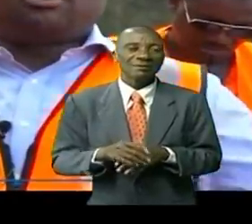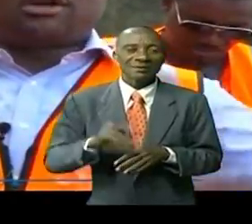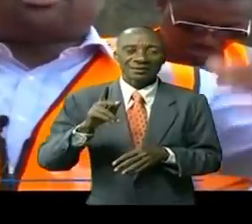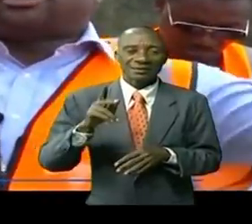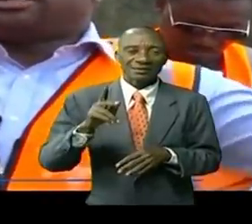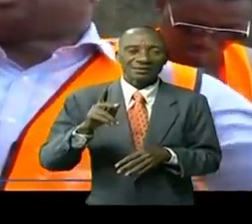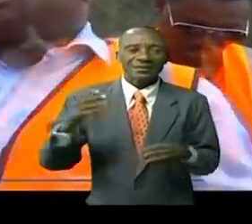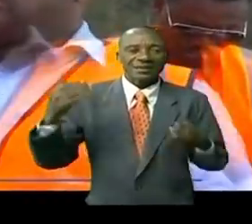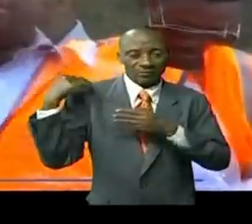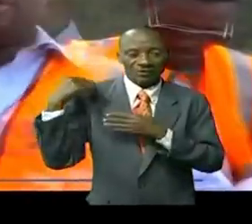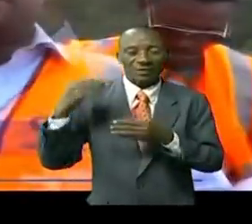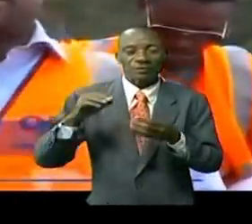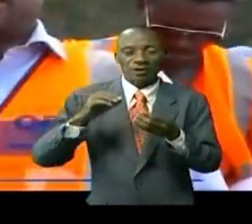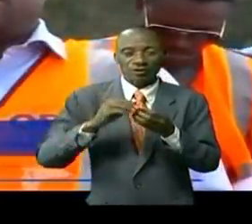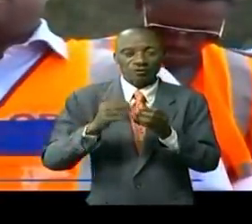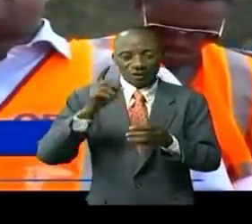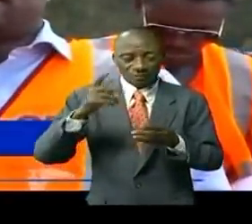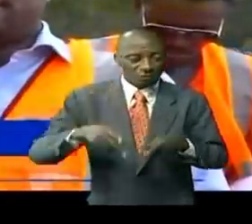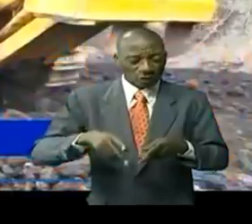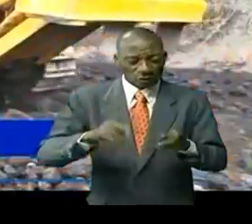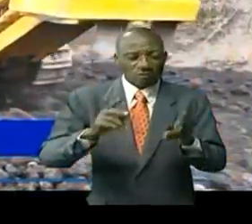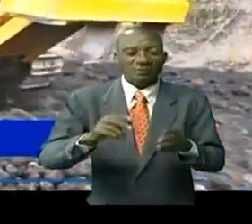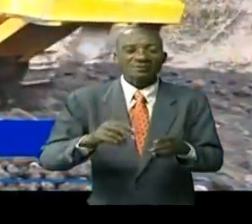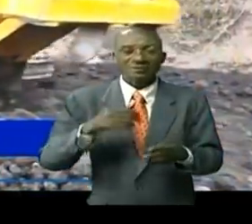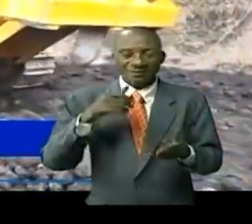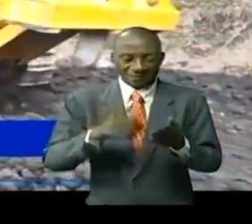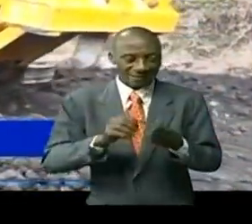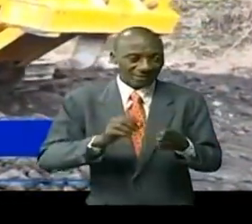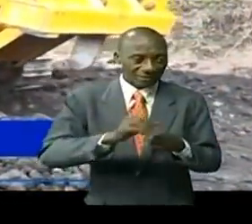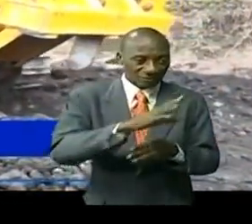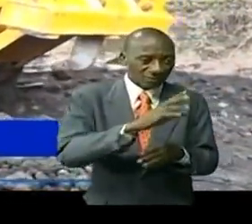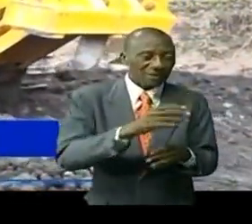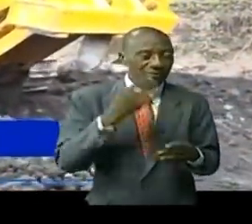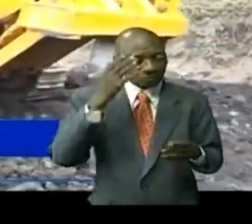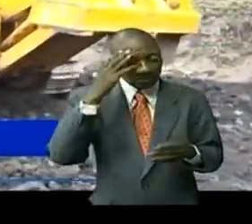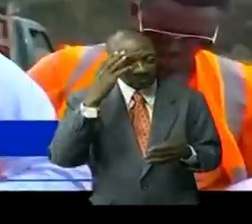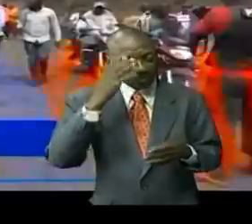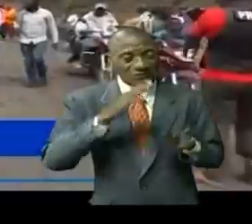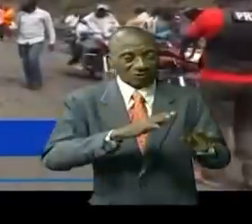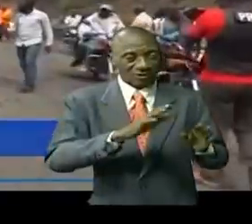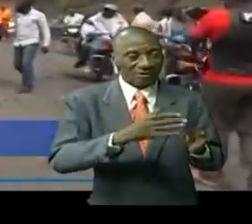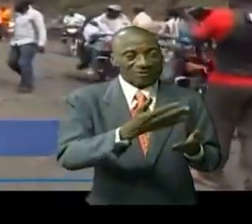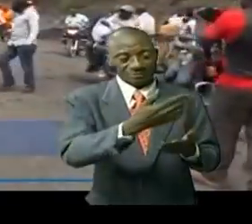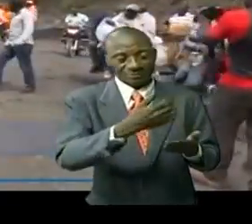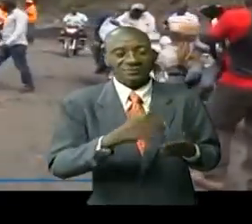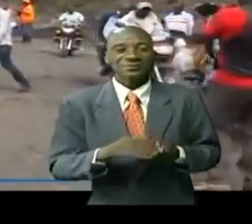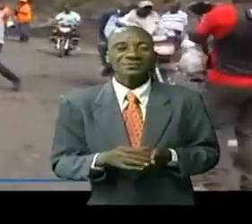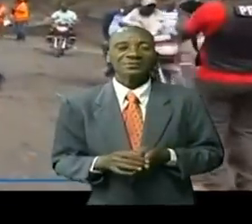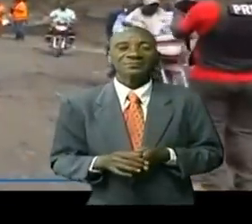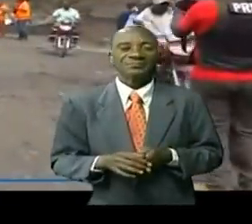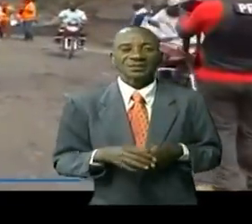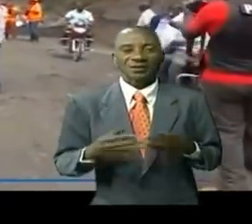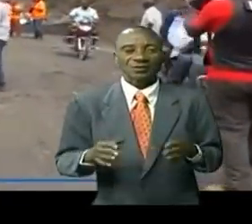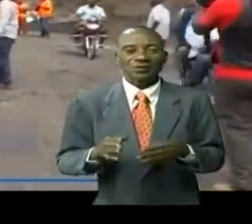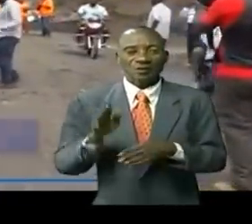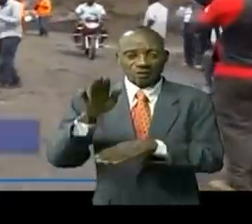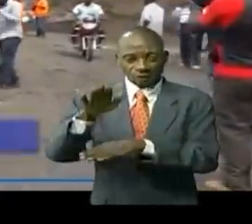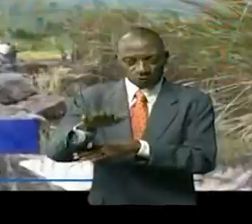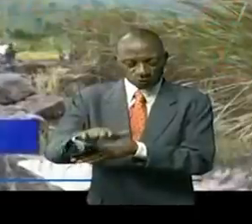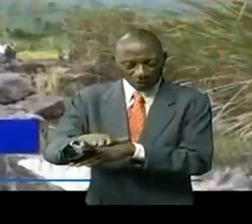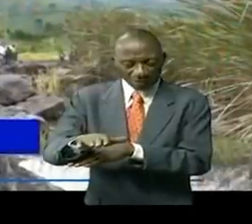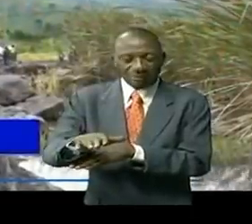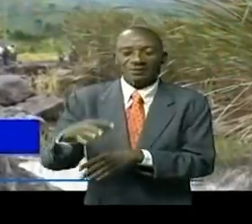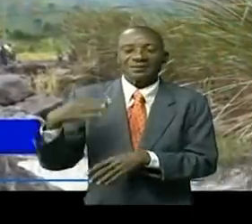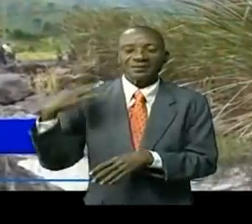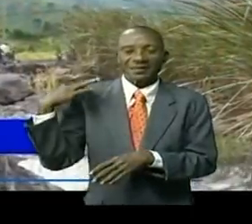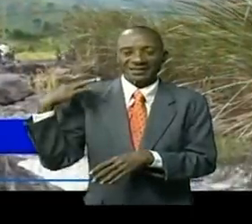Nous allons rehausser la chaussée. On va placer le vis pour que l'eau puisse commencer à évacuer. C'est tard dans la soirée que la délégation a regagné